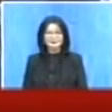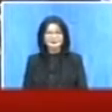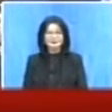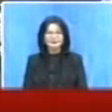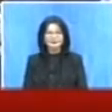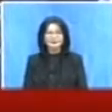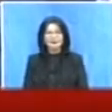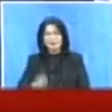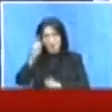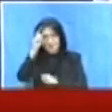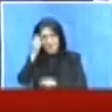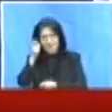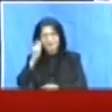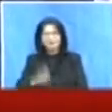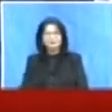Yang saya hormati